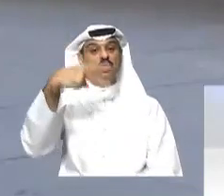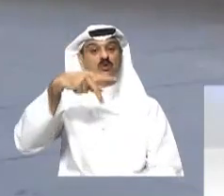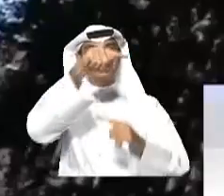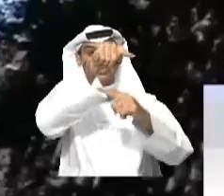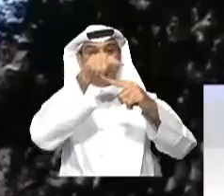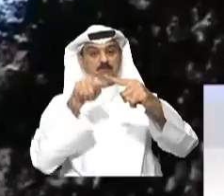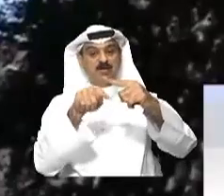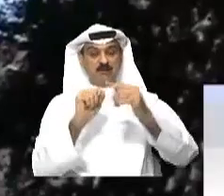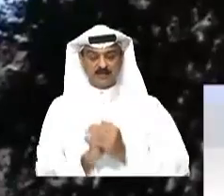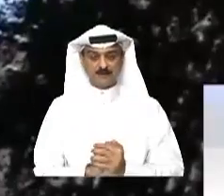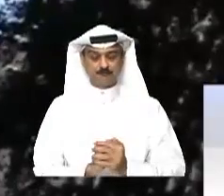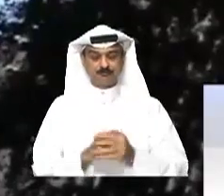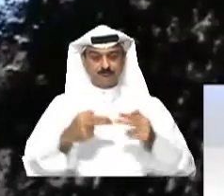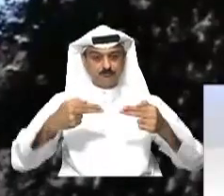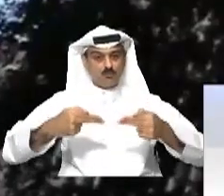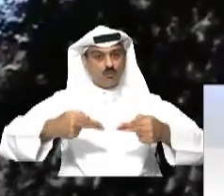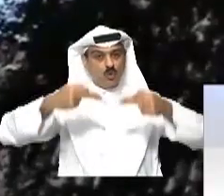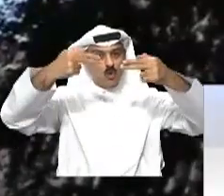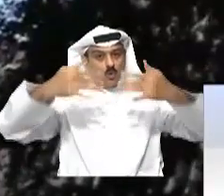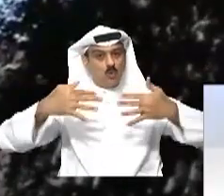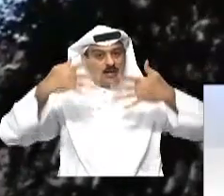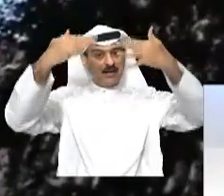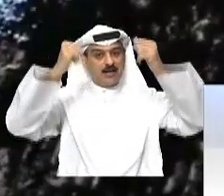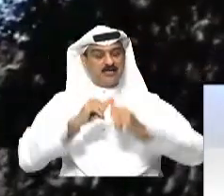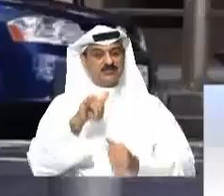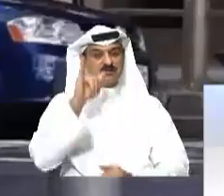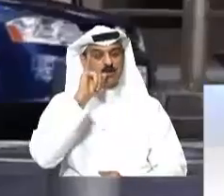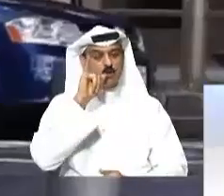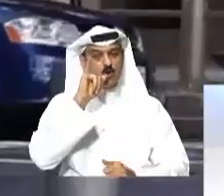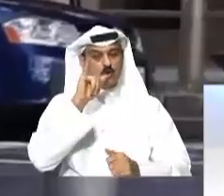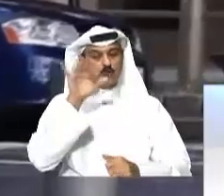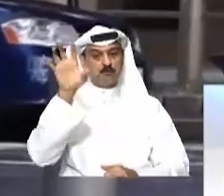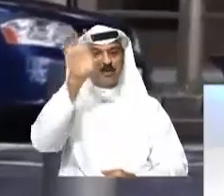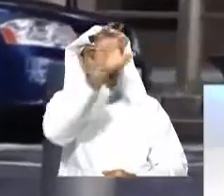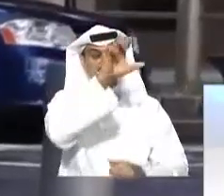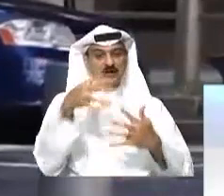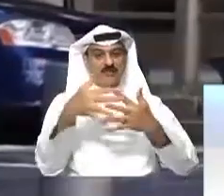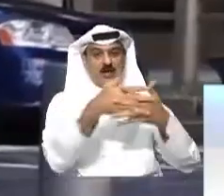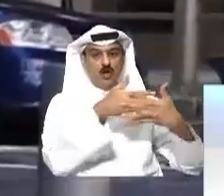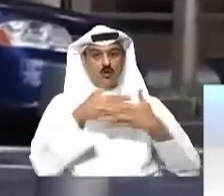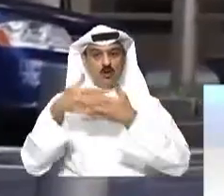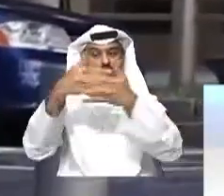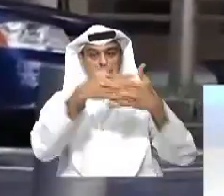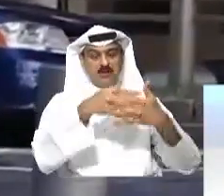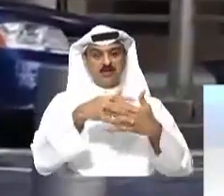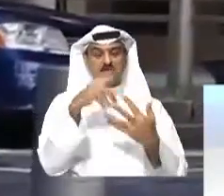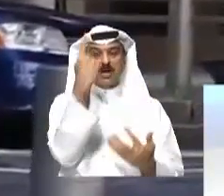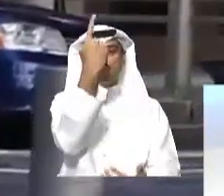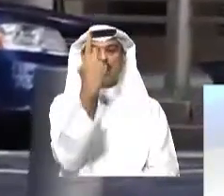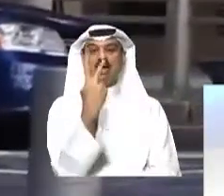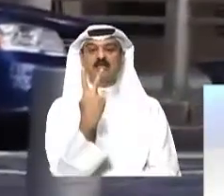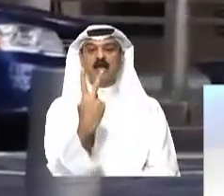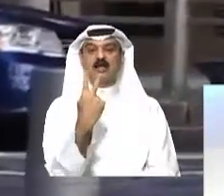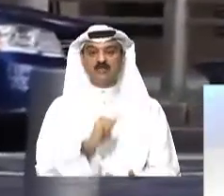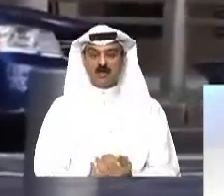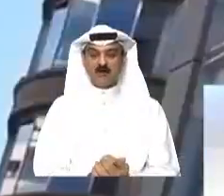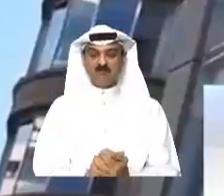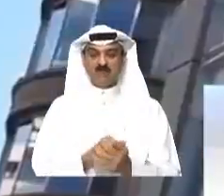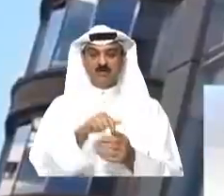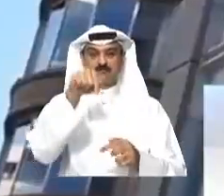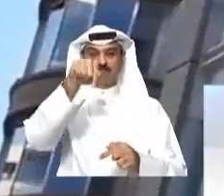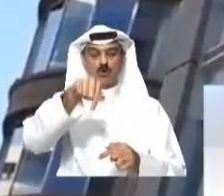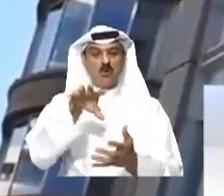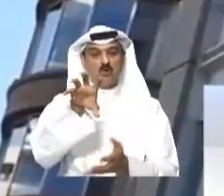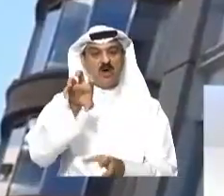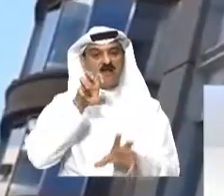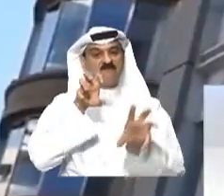وسعر الغاز الطبيعي الاوروبي والامريكي بواقع النصف وكذلك اسعار الفحم والاسمده بالنسبه